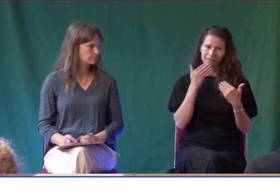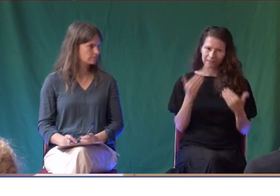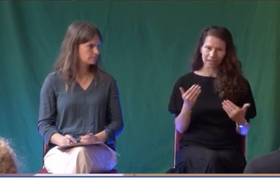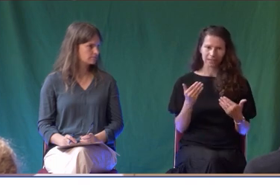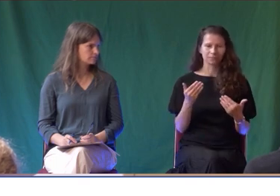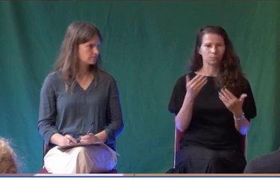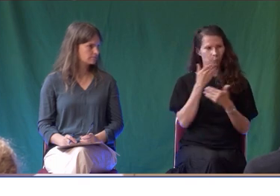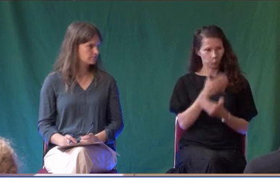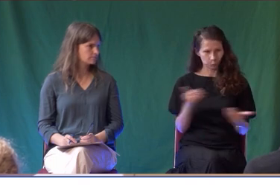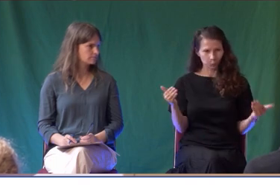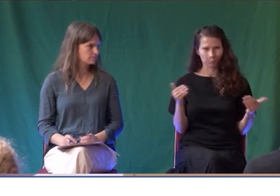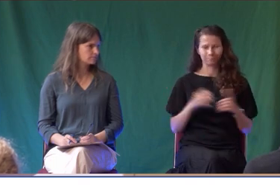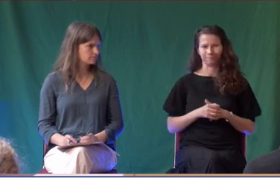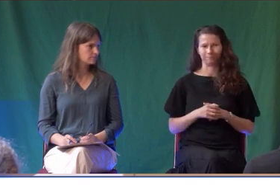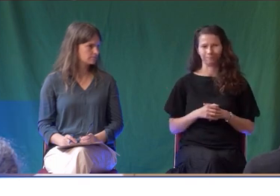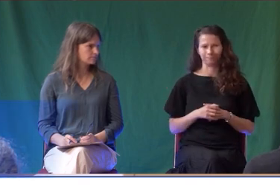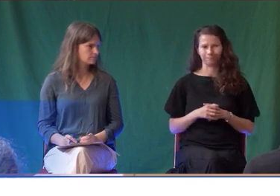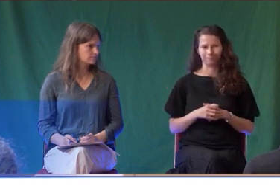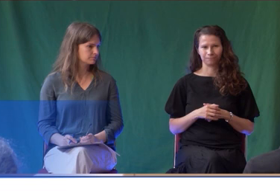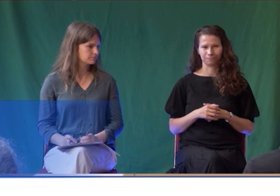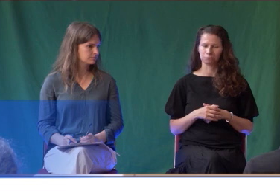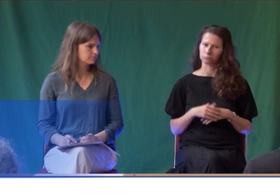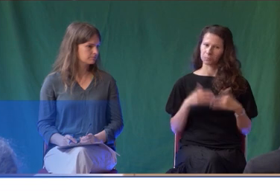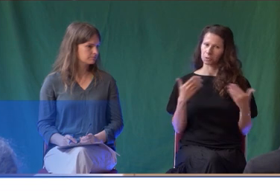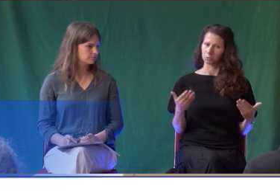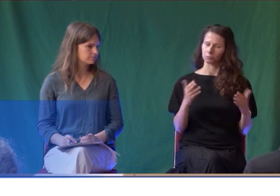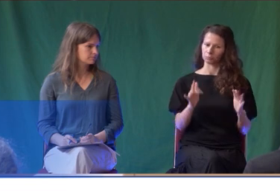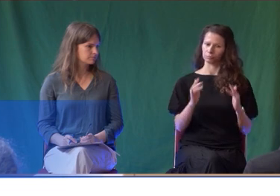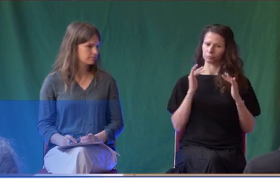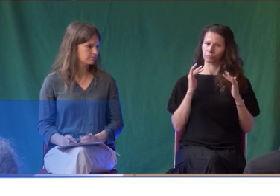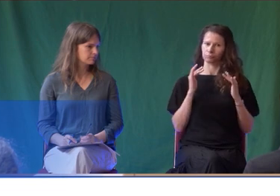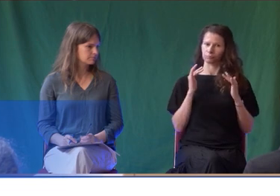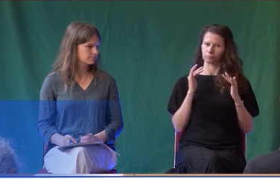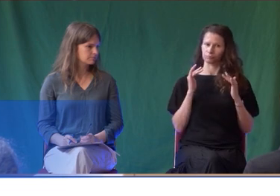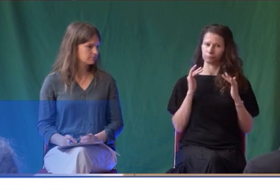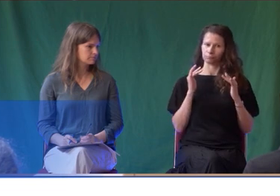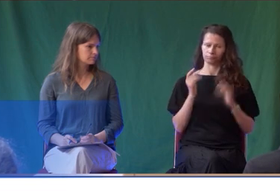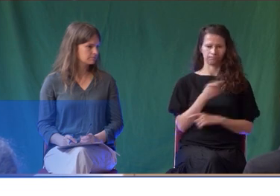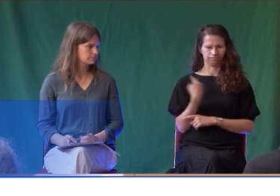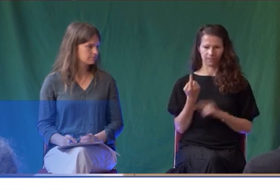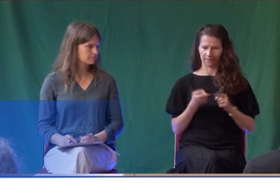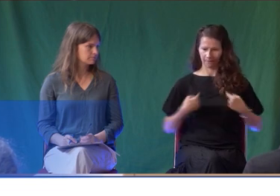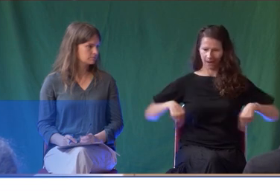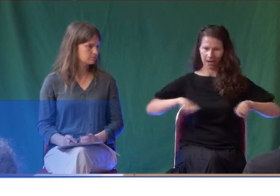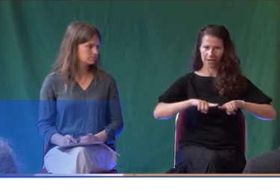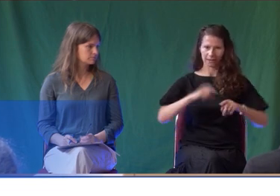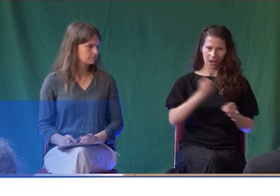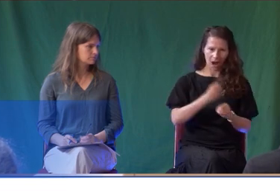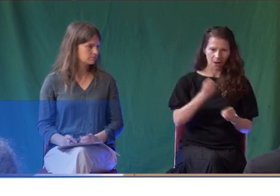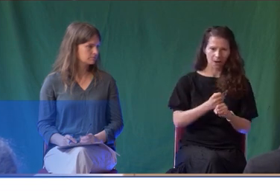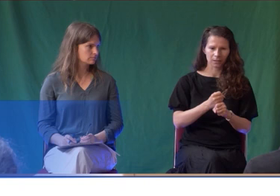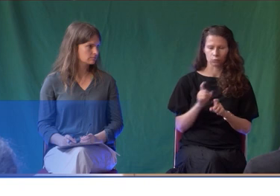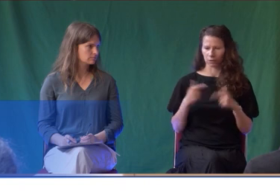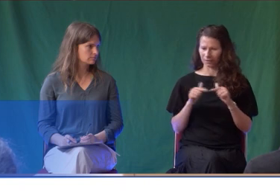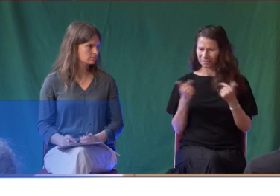Grußworte die uns zeigen dass die Arbeit unserer unseres Vereins die Arbeit unseres